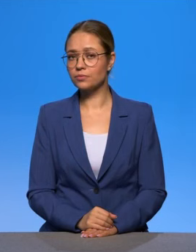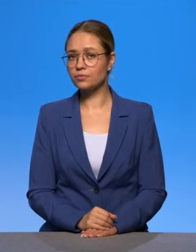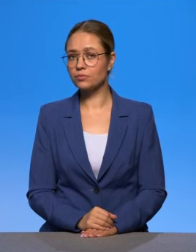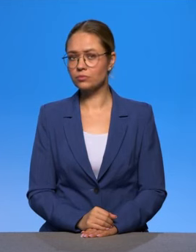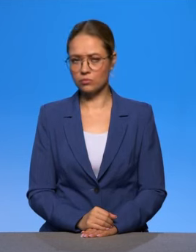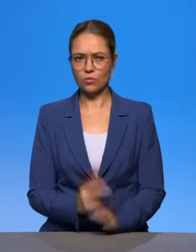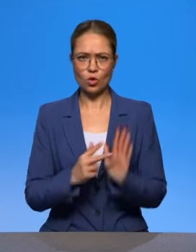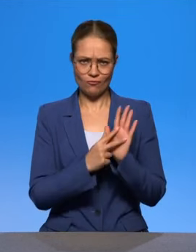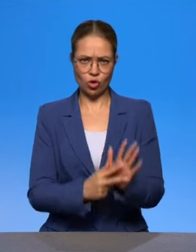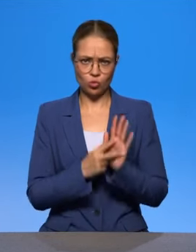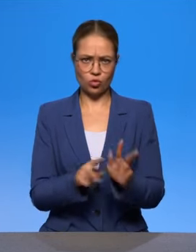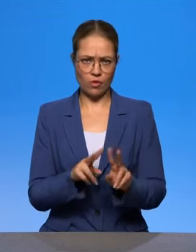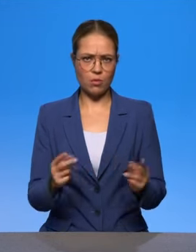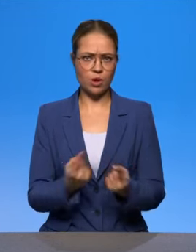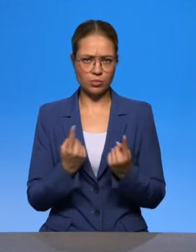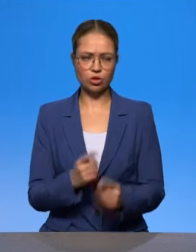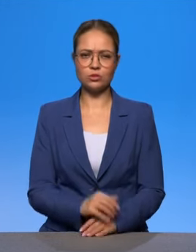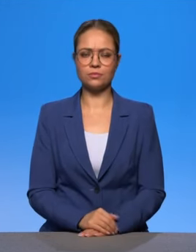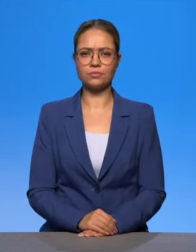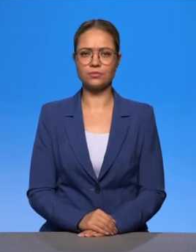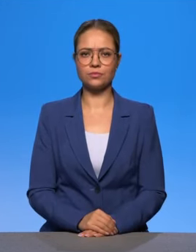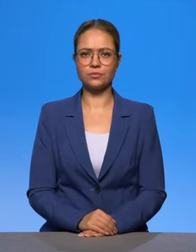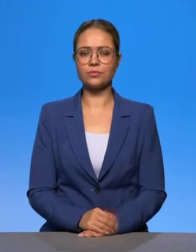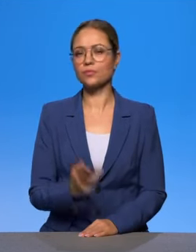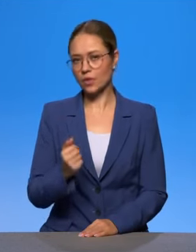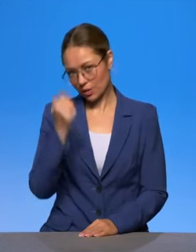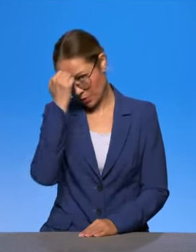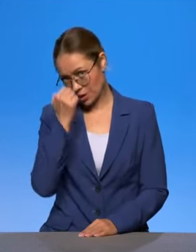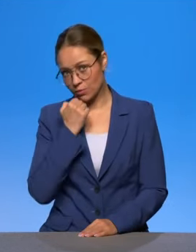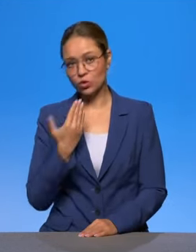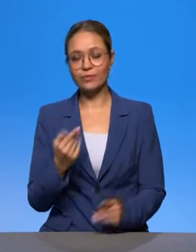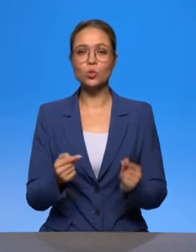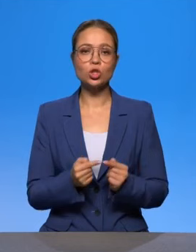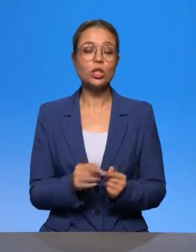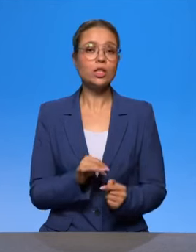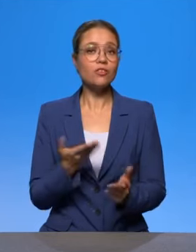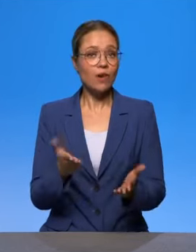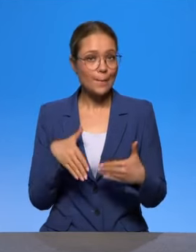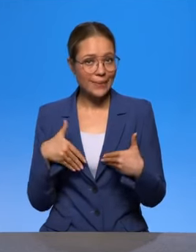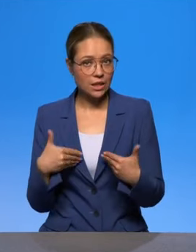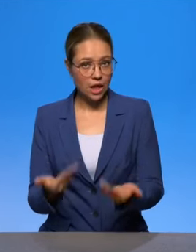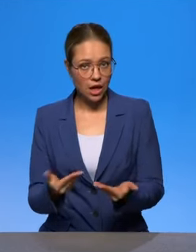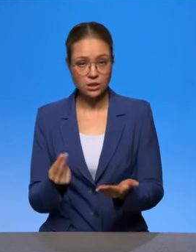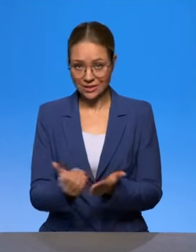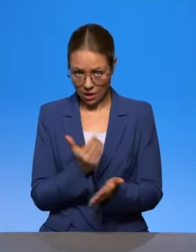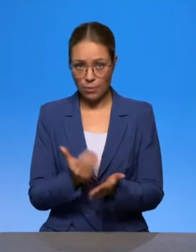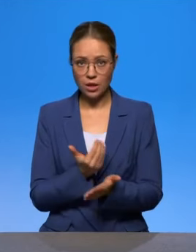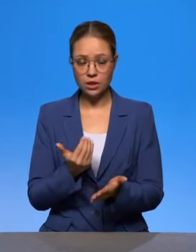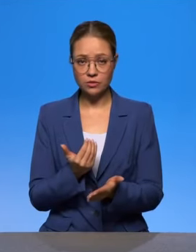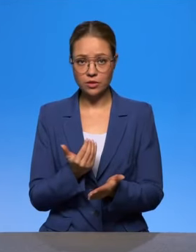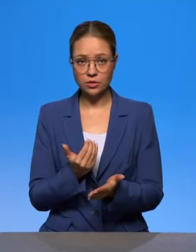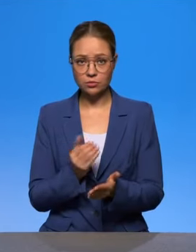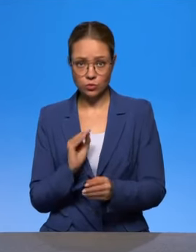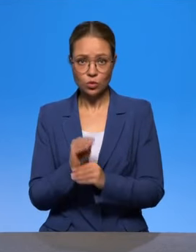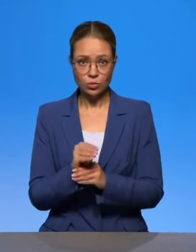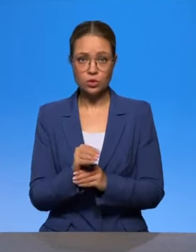8 часов, как обычно. Да, спасибо, что уточнили. И вам предлагают зарабатывать прибавку к себе. Да,